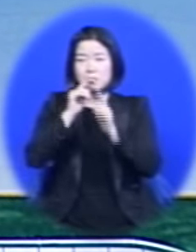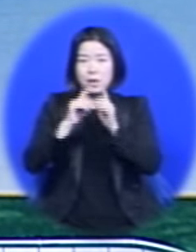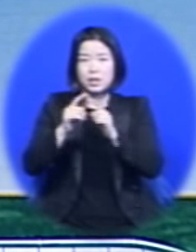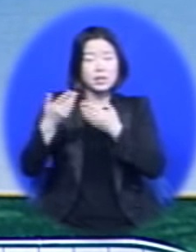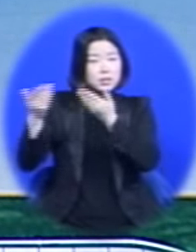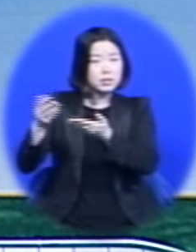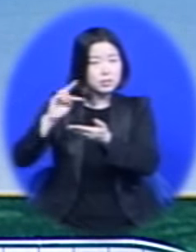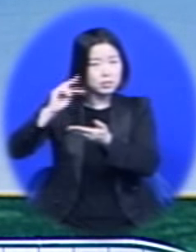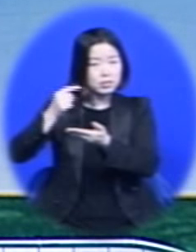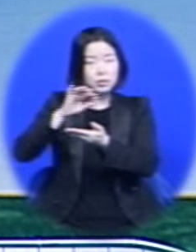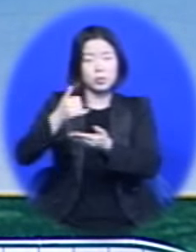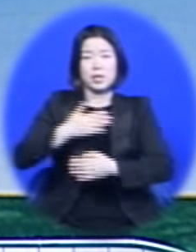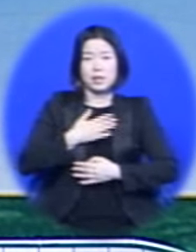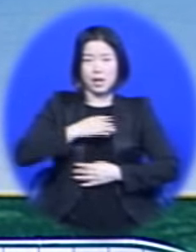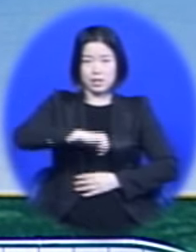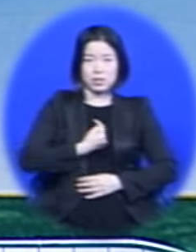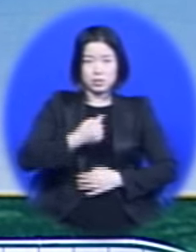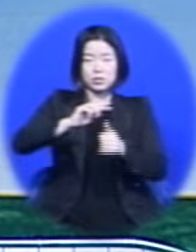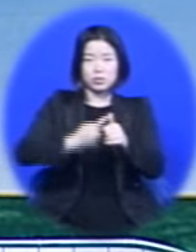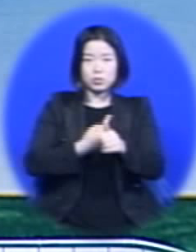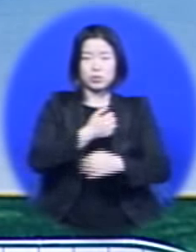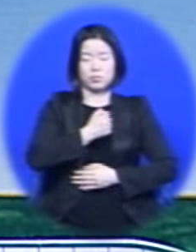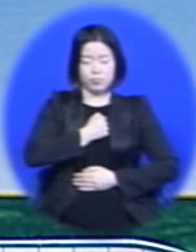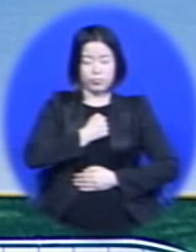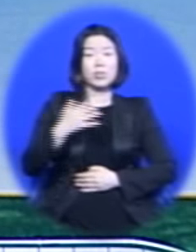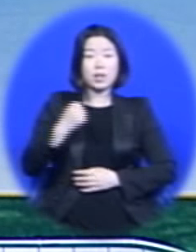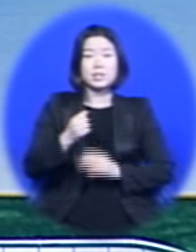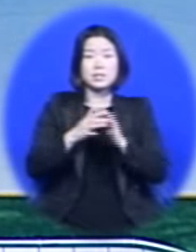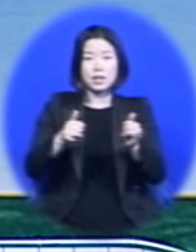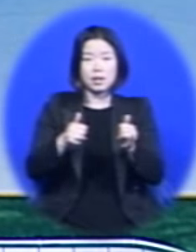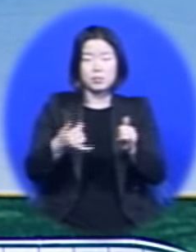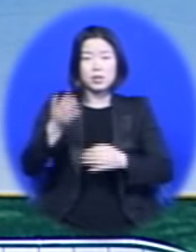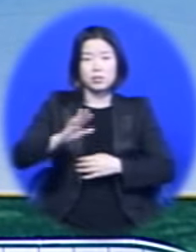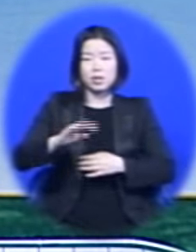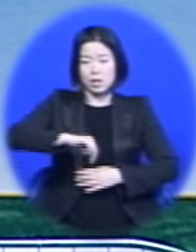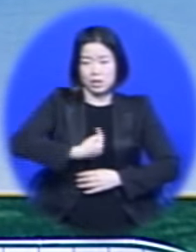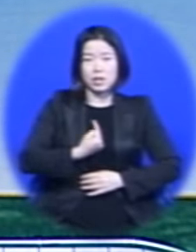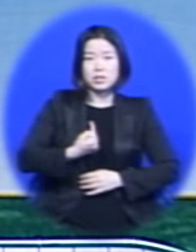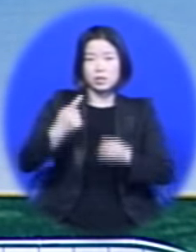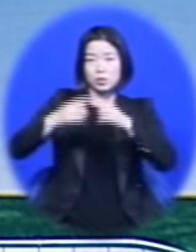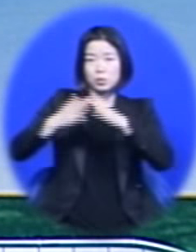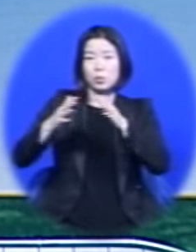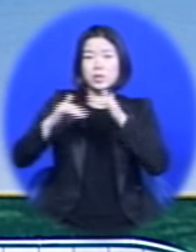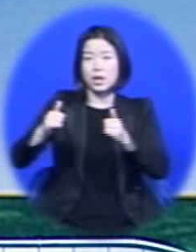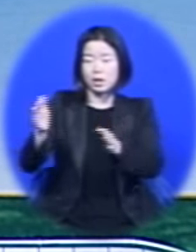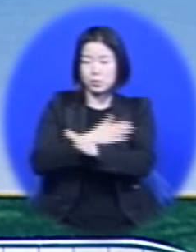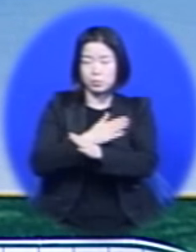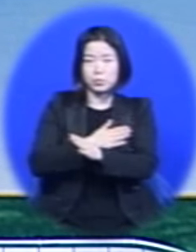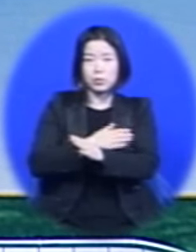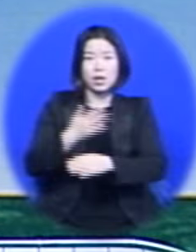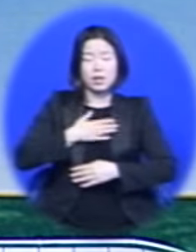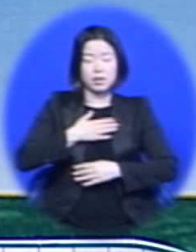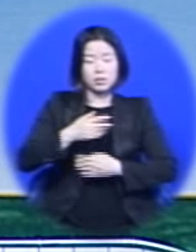것이다. 이런 자부심을 가졌던 분입니다. 그런데 당신의 교회 교인으로부터 당신은 바리새인이라고